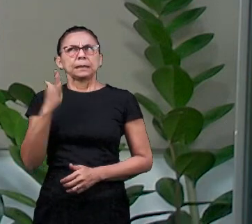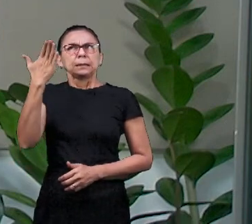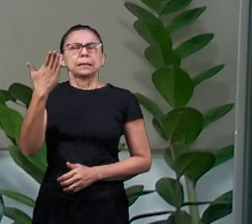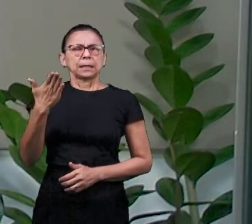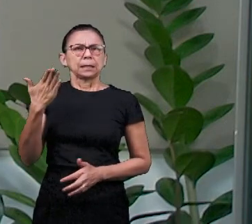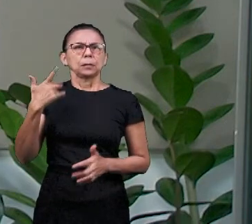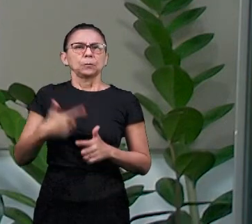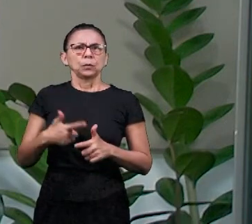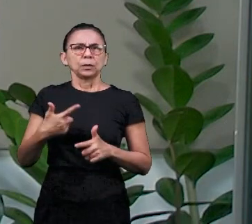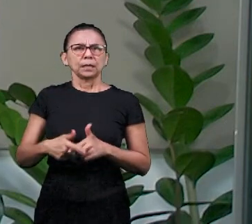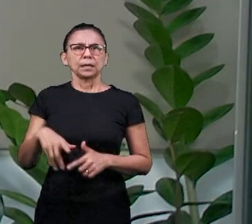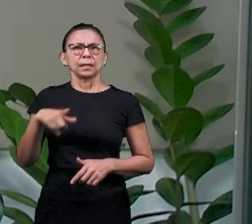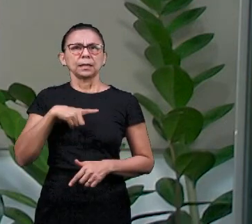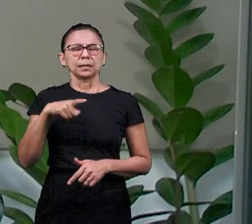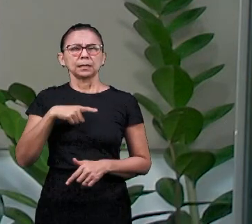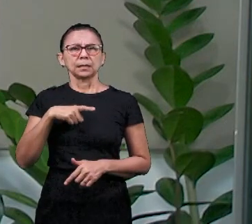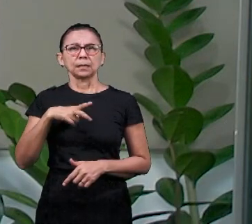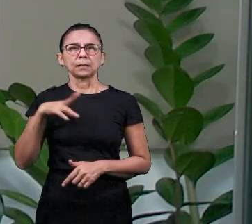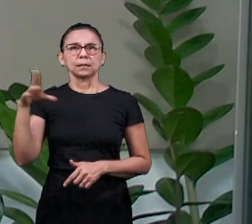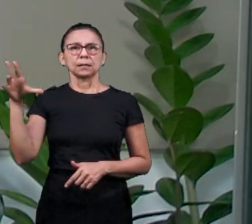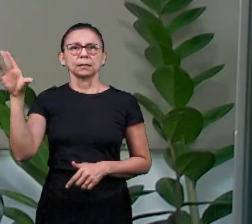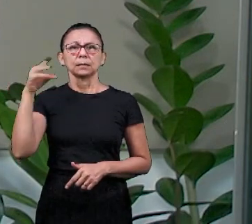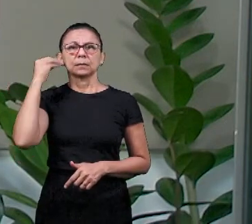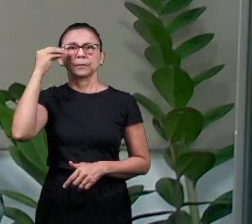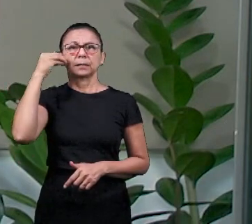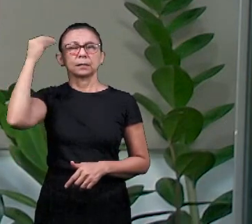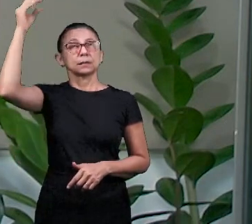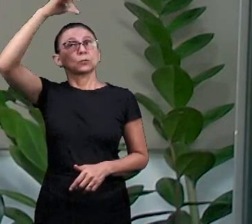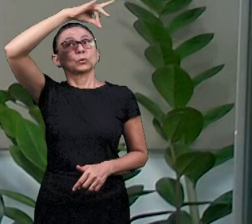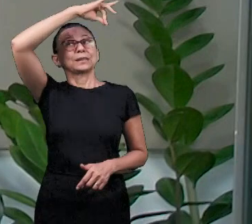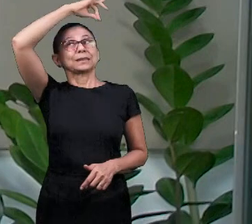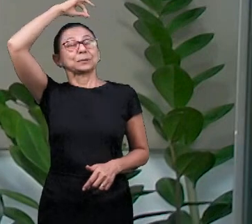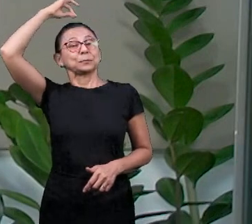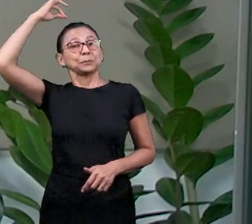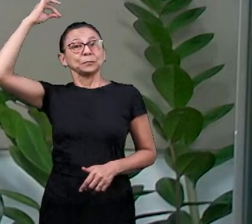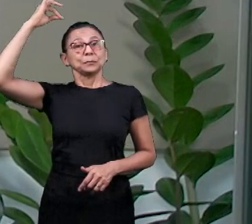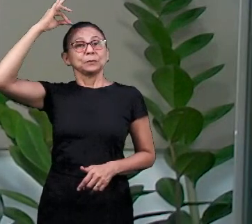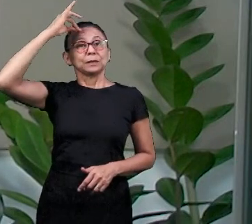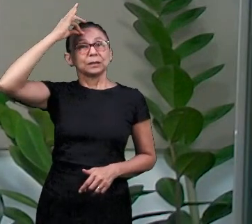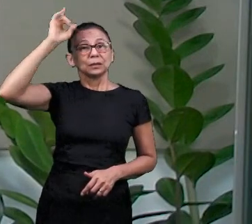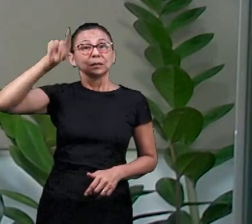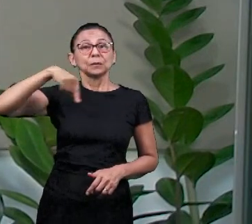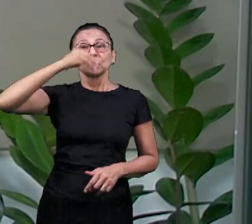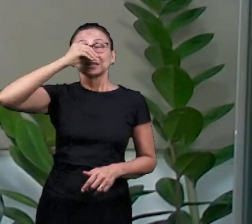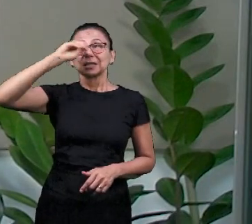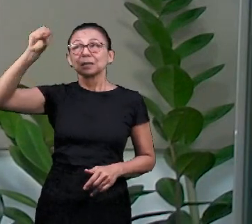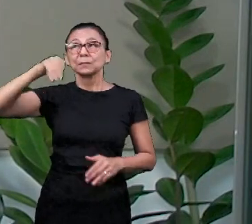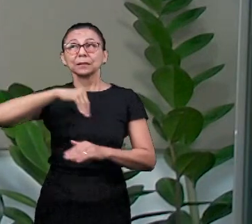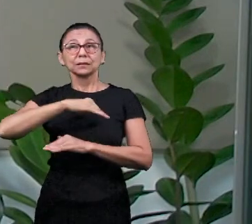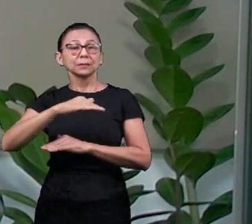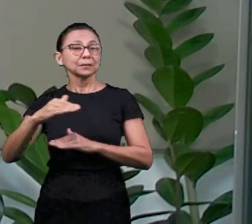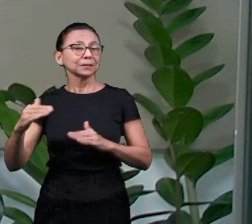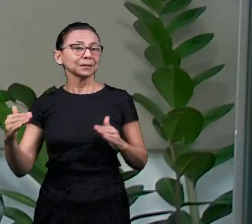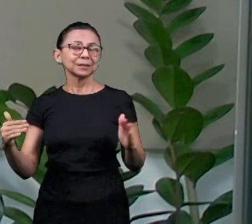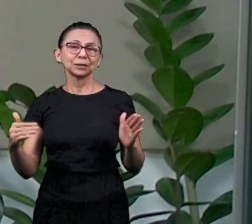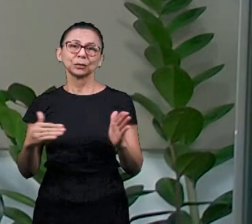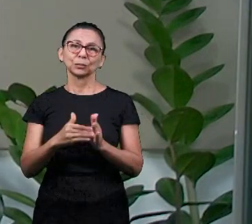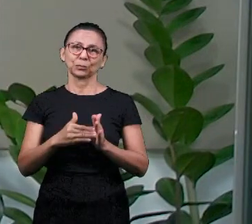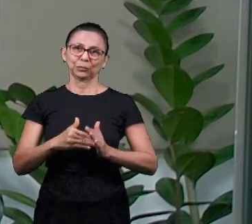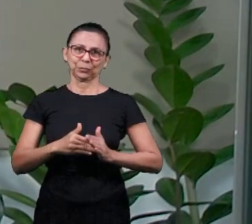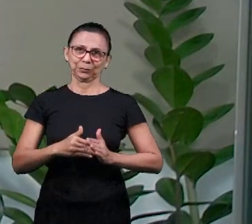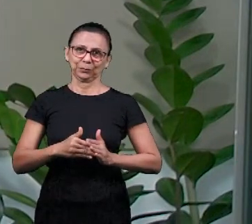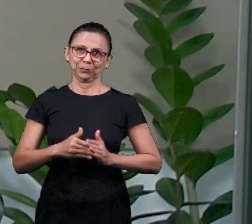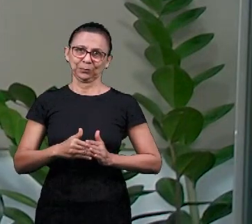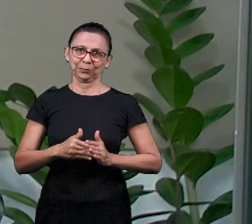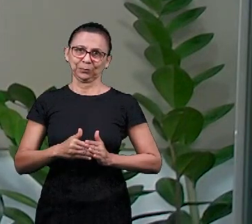L'apostate de cette dernière heure, et la parole du Seigneur dit qu'ils sont placés dans la vie de l'Église pour éprouver les